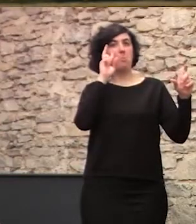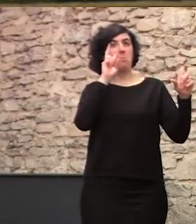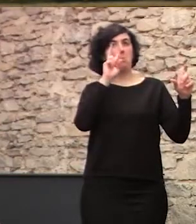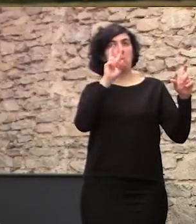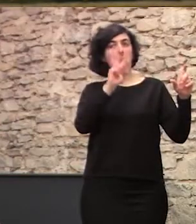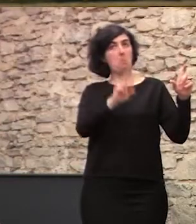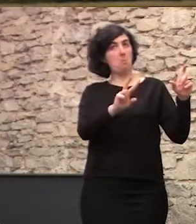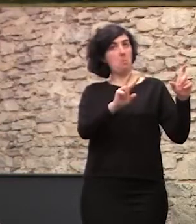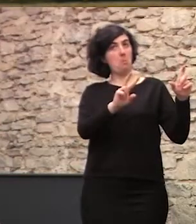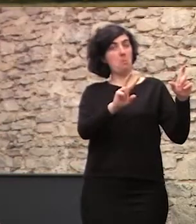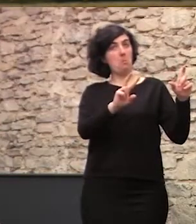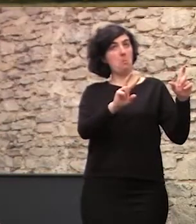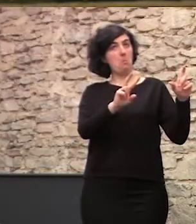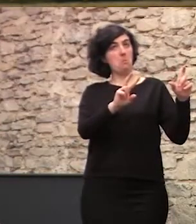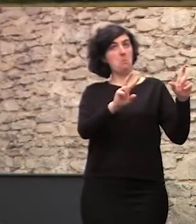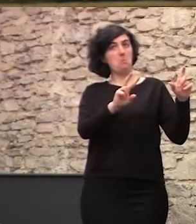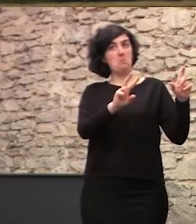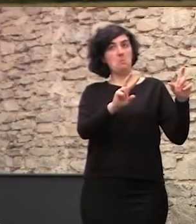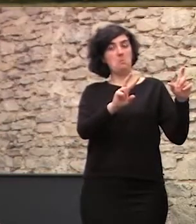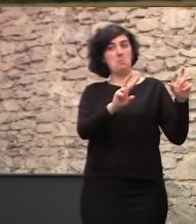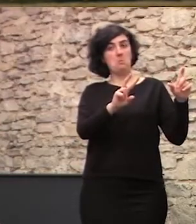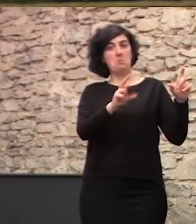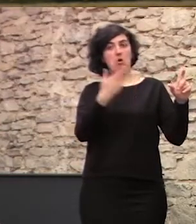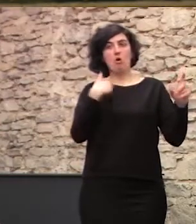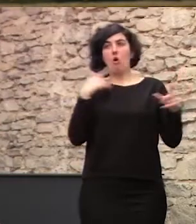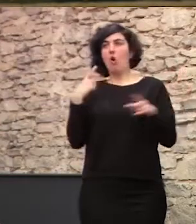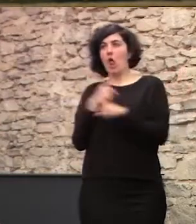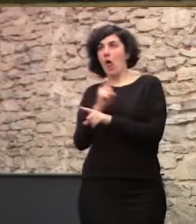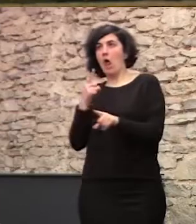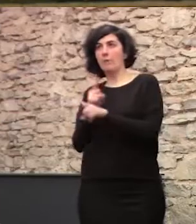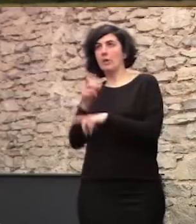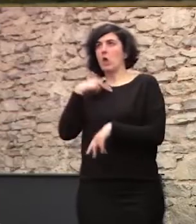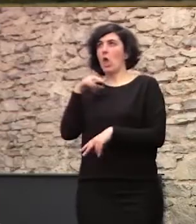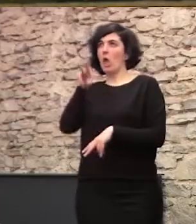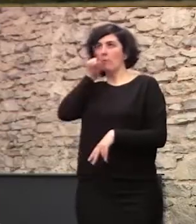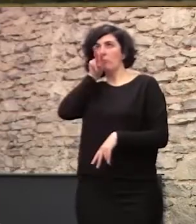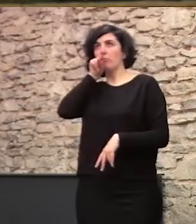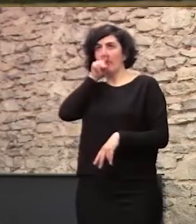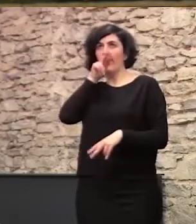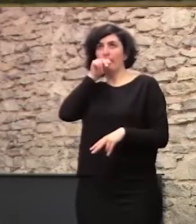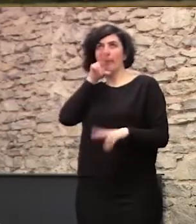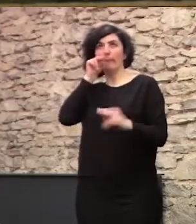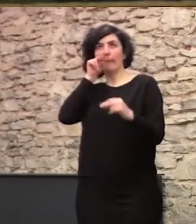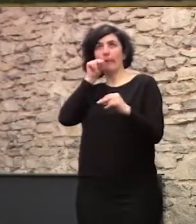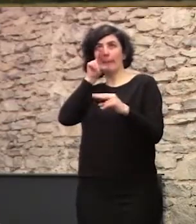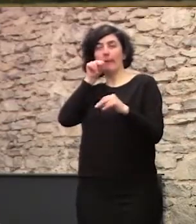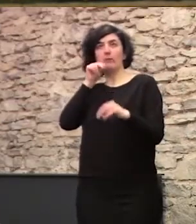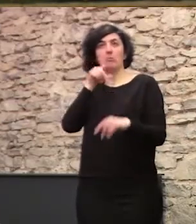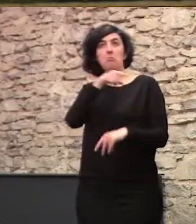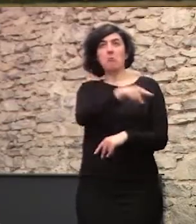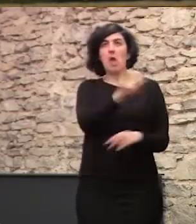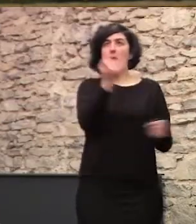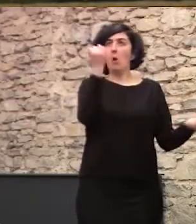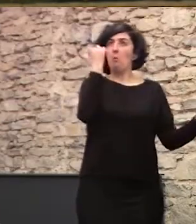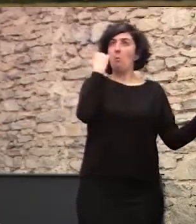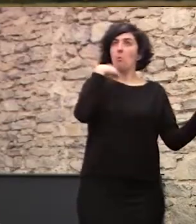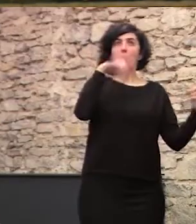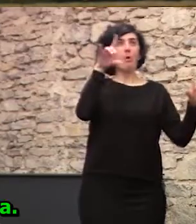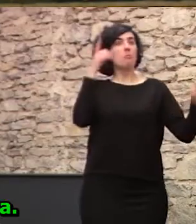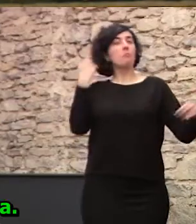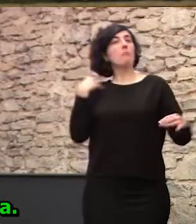kriston templea eukizuela. Ni nagoen super nerviosa denbora guzti hitz egiten, eta bera zegoen oso